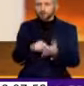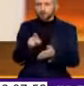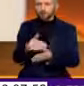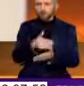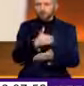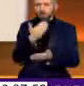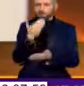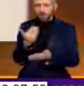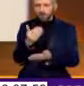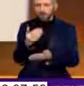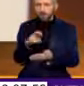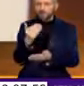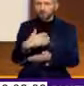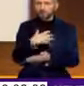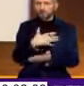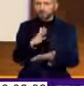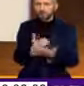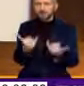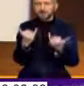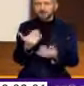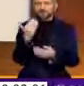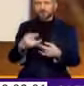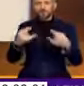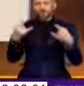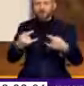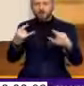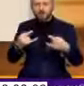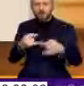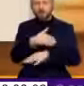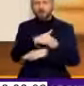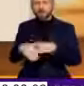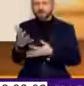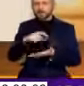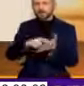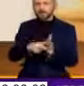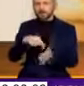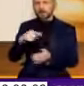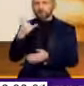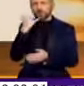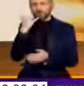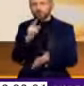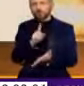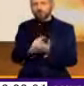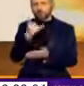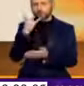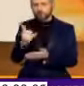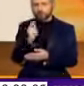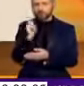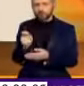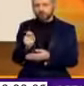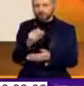хотіли поставити, пане Юрію, для вас важливим є, прямо зараз на ваших екранах адреса приймання, також номер телефону, обов'язково зателефонуйте, поставте